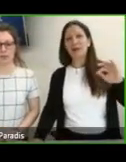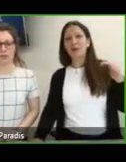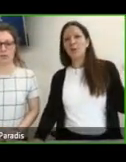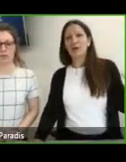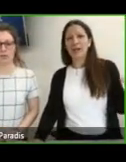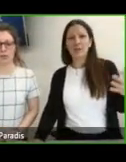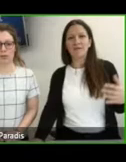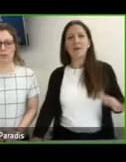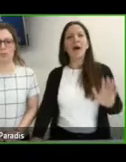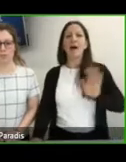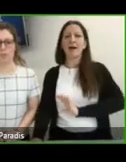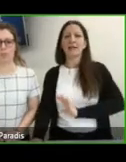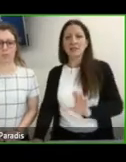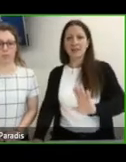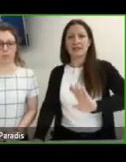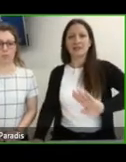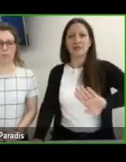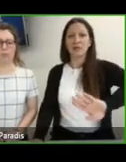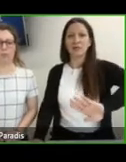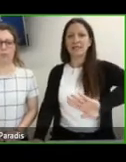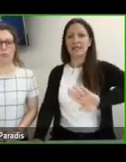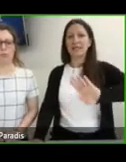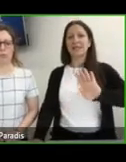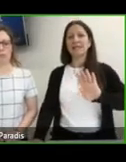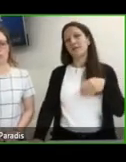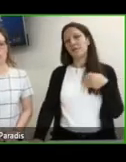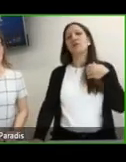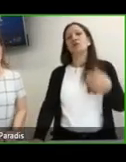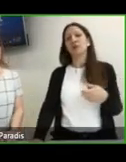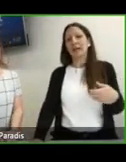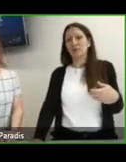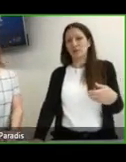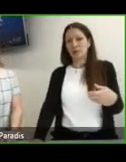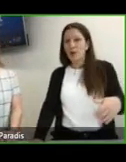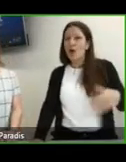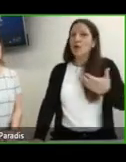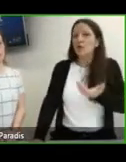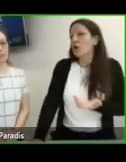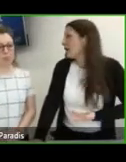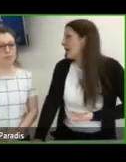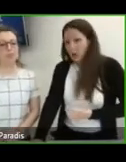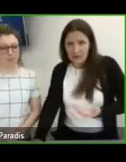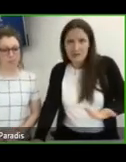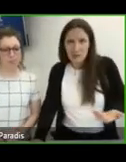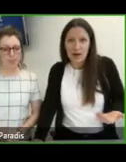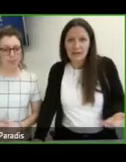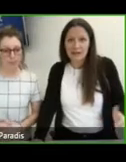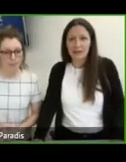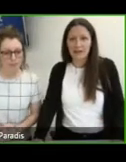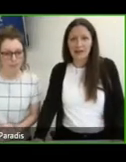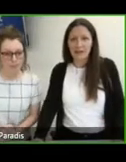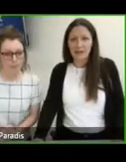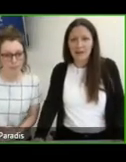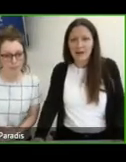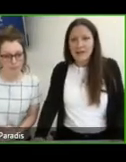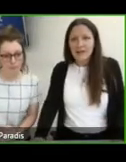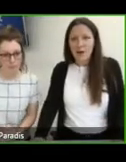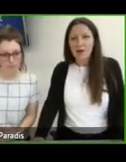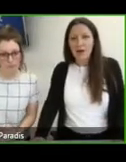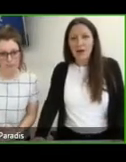une plateforme sur laquelle je m'informe. Hein. En passant, 79 % des Canadiens s'informent sur les réseaux sociaux. De là, l'importance de parler